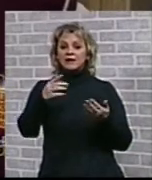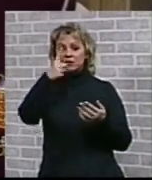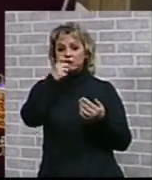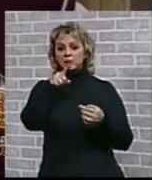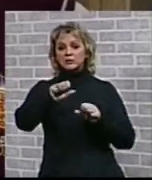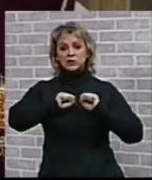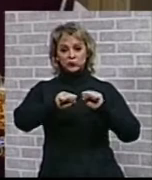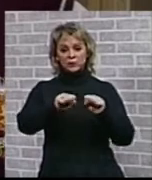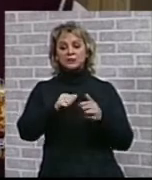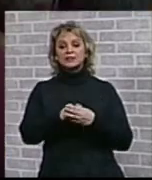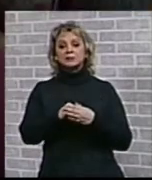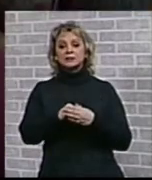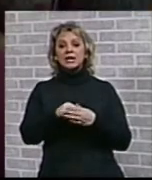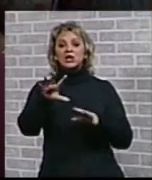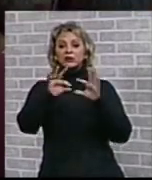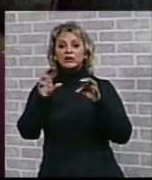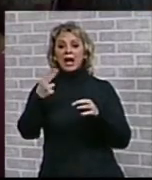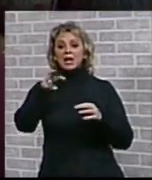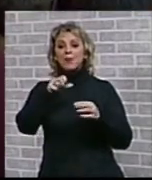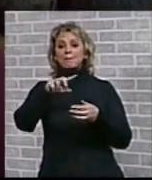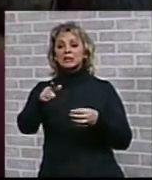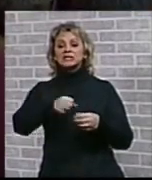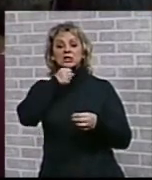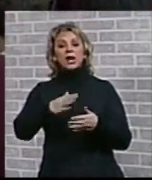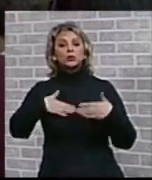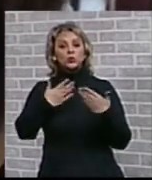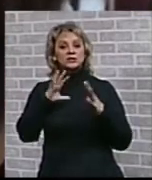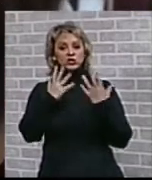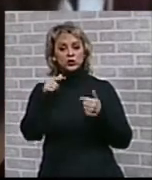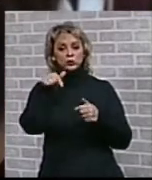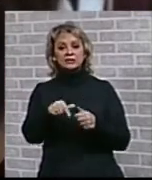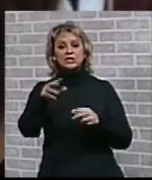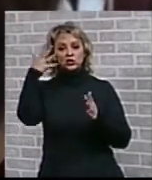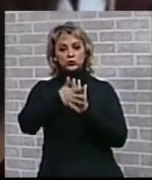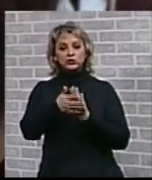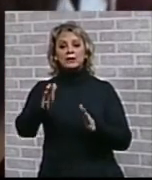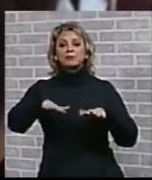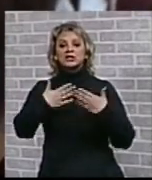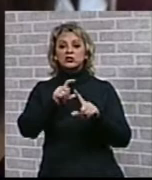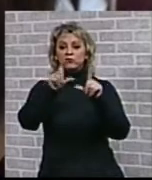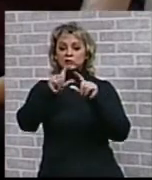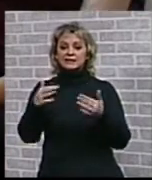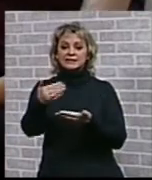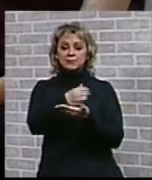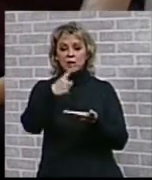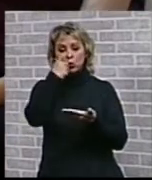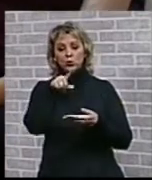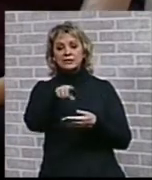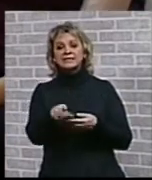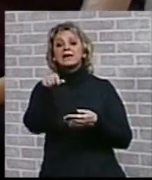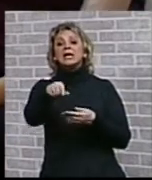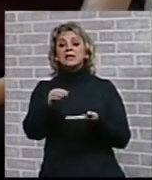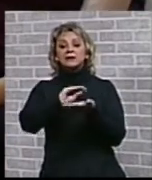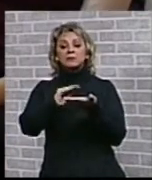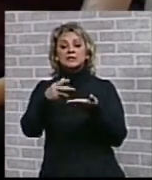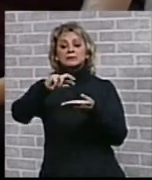информационной безопасности. К выбору «Альма-Матер» старшеклассники относятся серьезно. Изучают предложения вузов, собирают отзывы и наводят